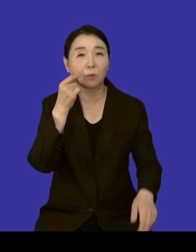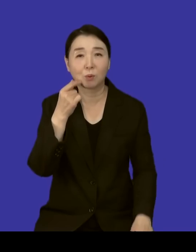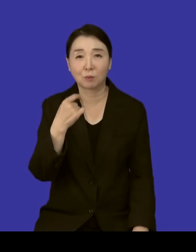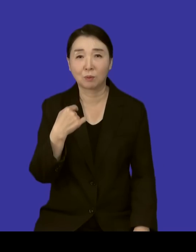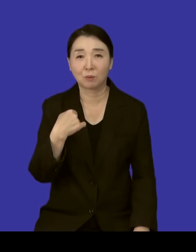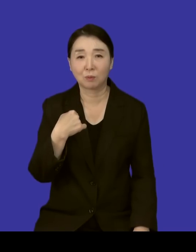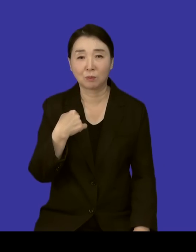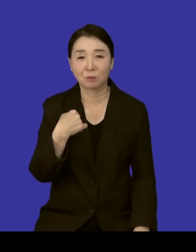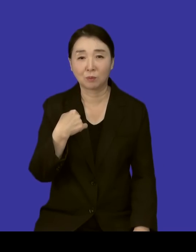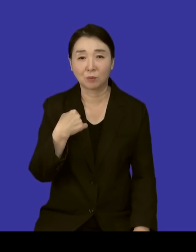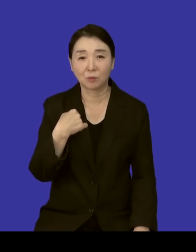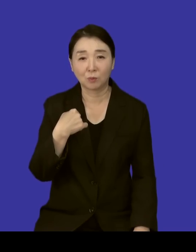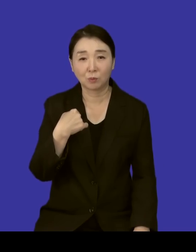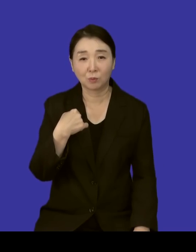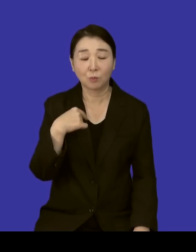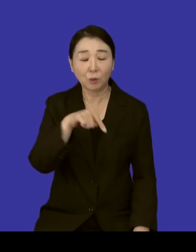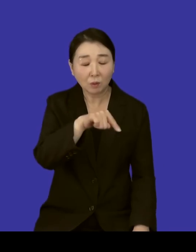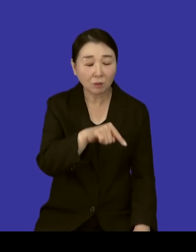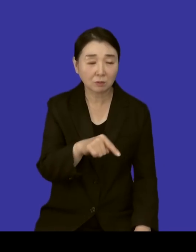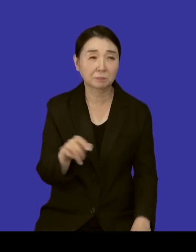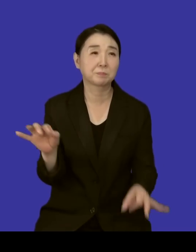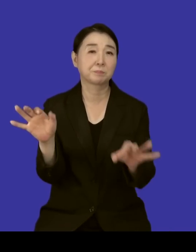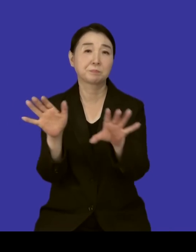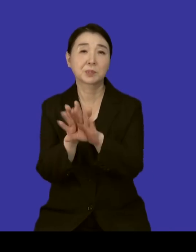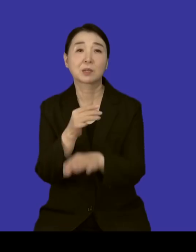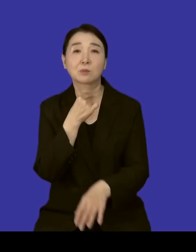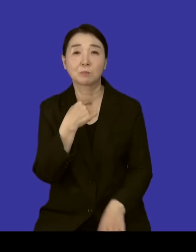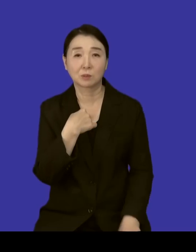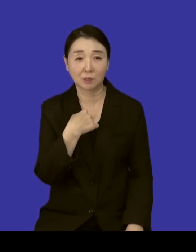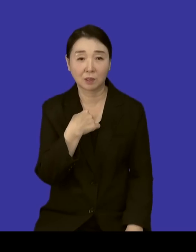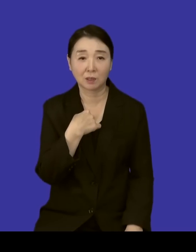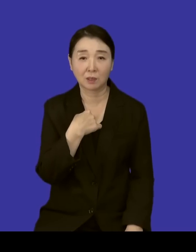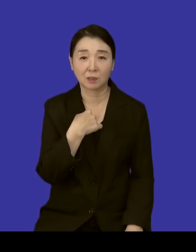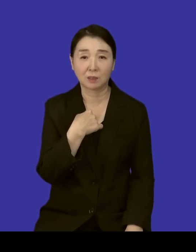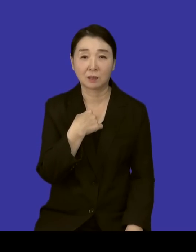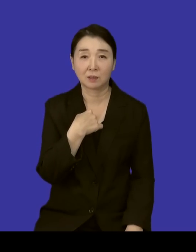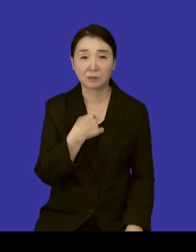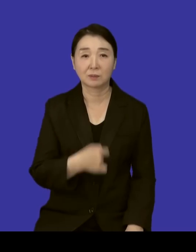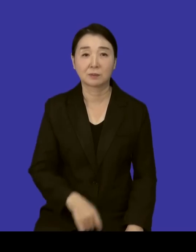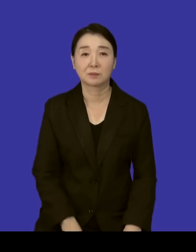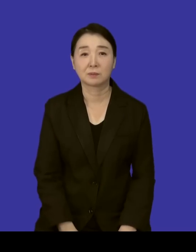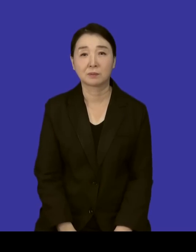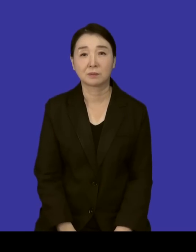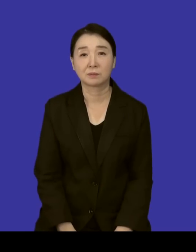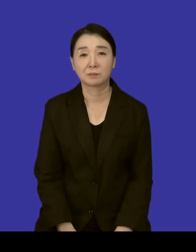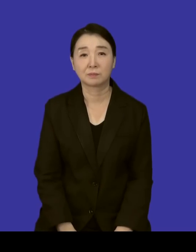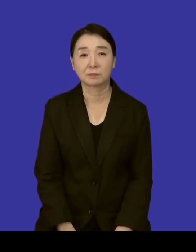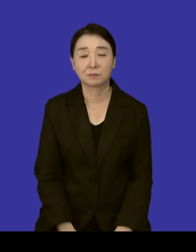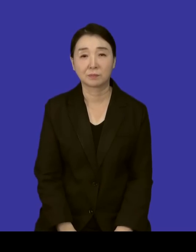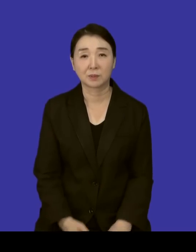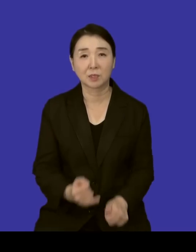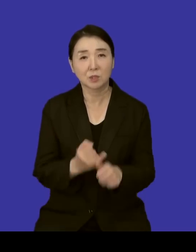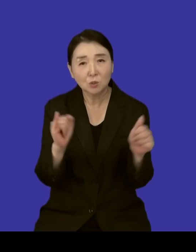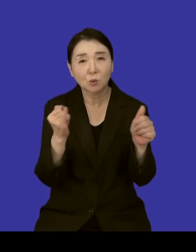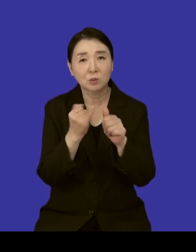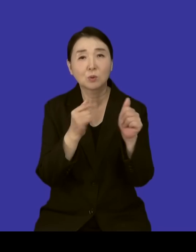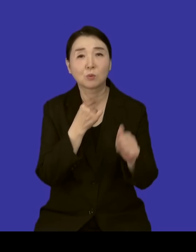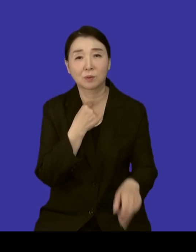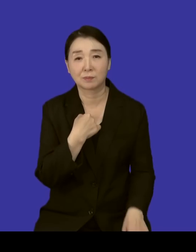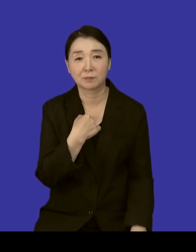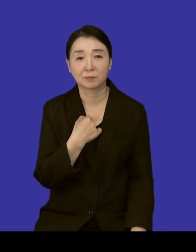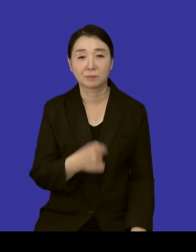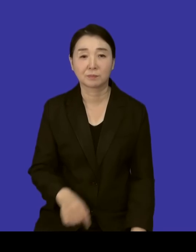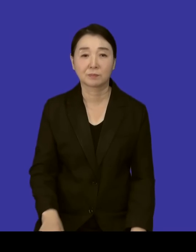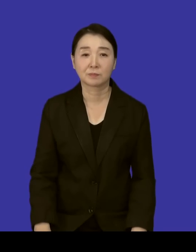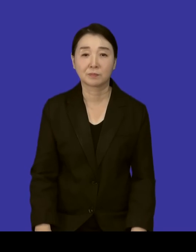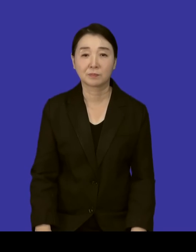그러니까 연기처럼 여기서 사라지고 싶으니까 살아고 싶은 거죠. 이혼 이 생각밖에 안 나는데